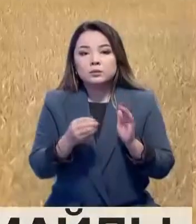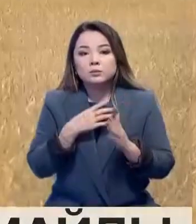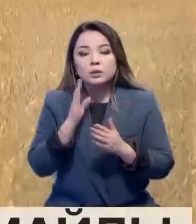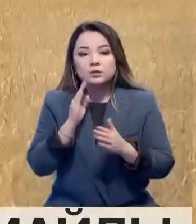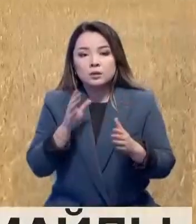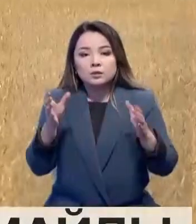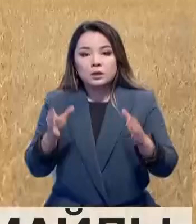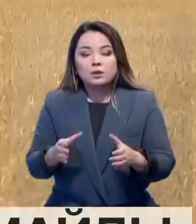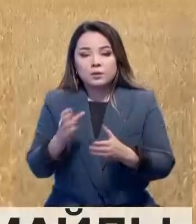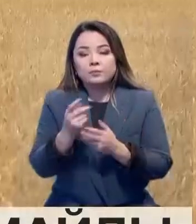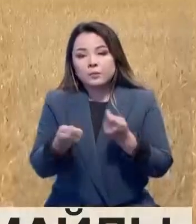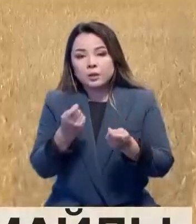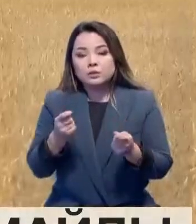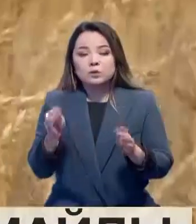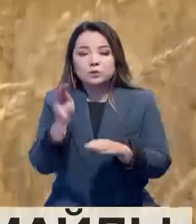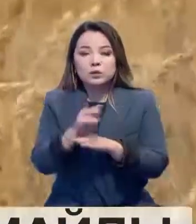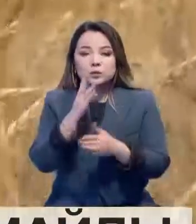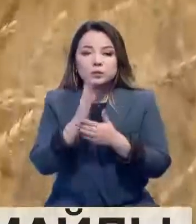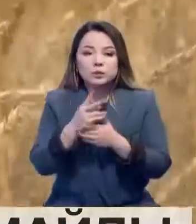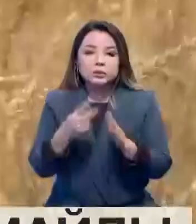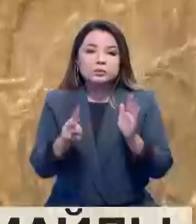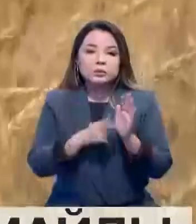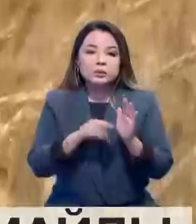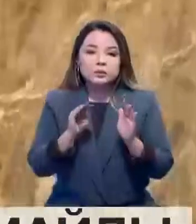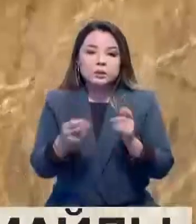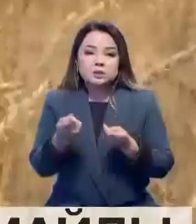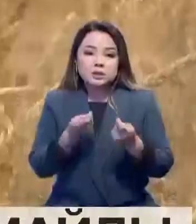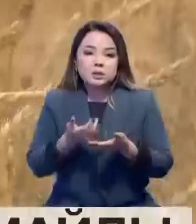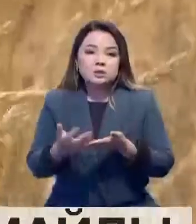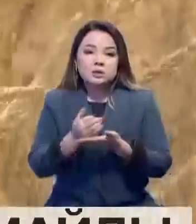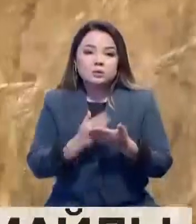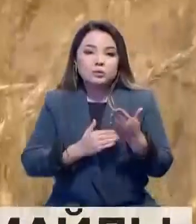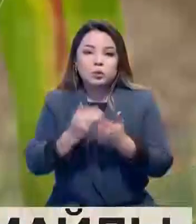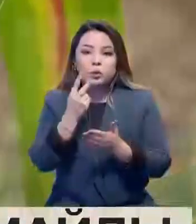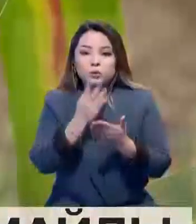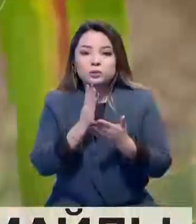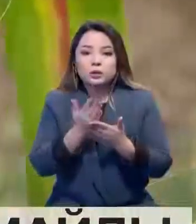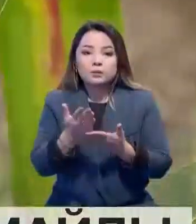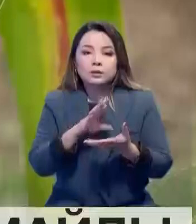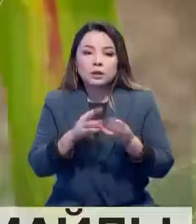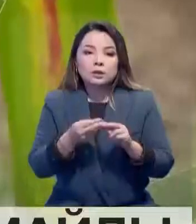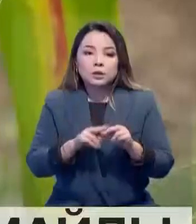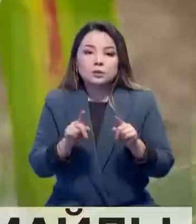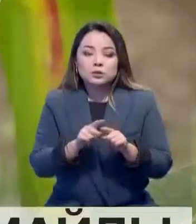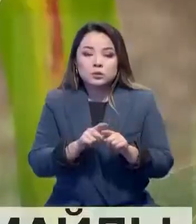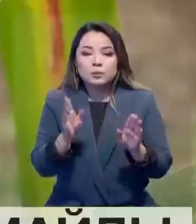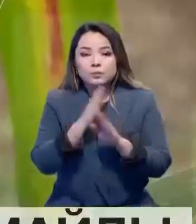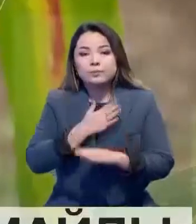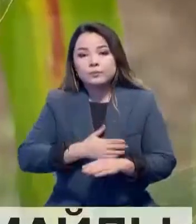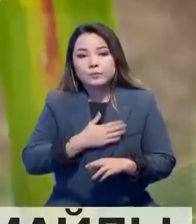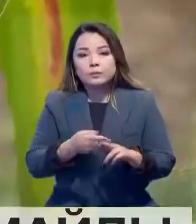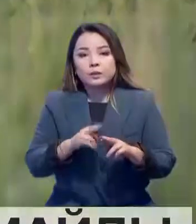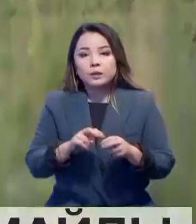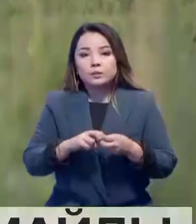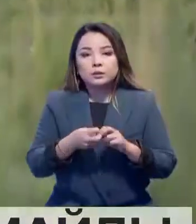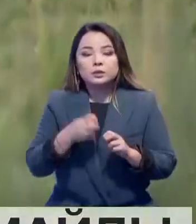құйылды. Әр гектардан 27 центнер өнім алынды. Бұл республикадағы ең жоғары көрсеткіш. Дегенмен түйткілде бар, күн райының қолайсыздығынан